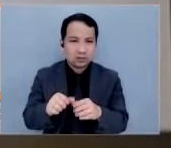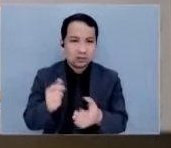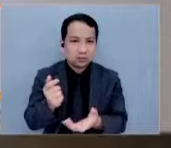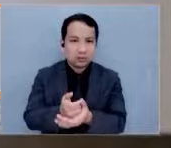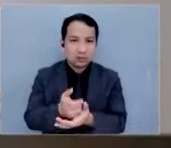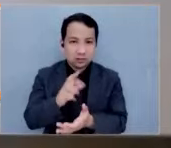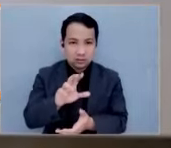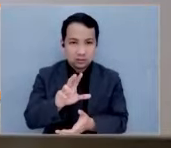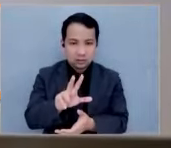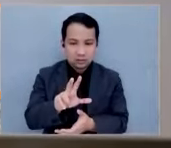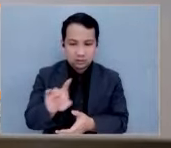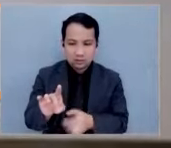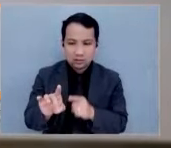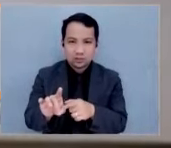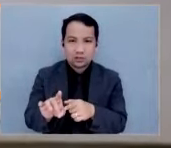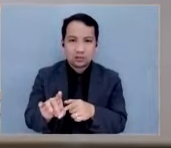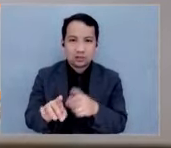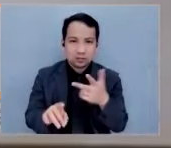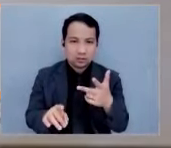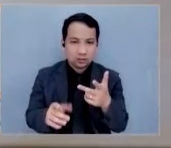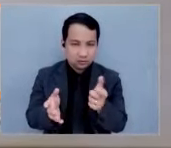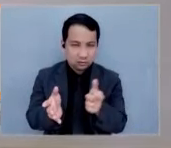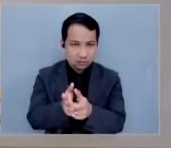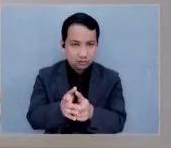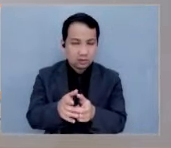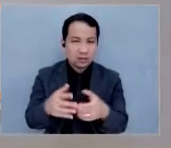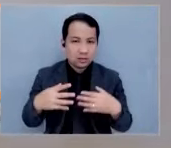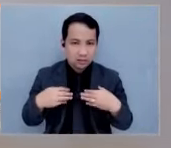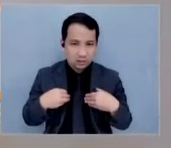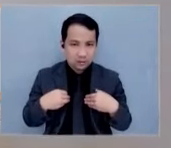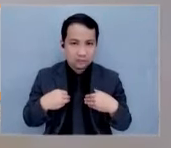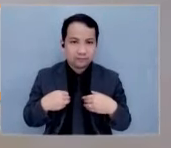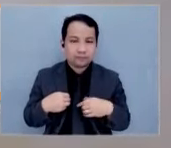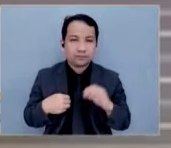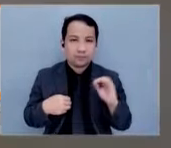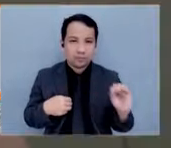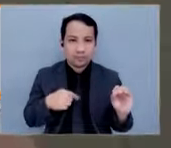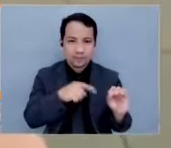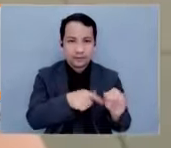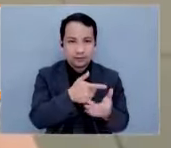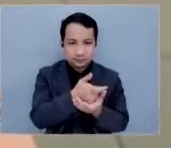baril at 3 bala. Inamin naman ni Cuervo na kanya nga ang baril.